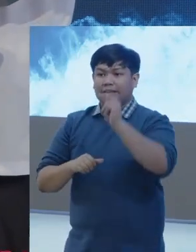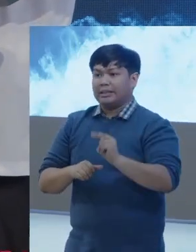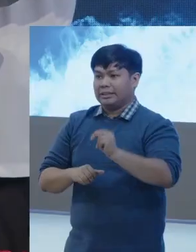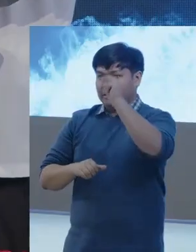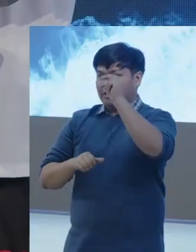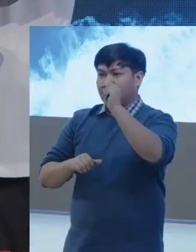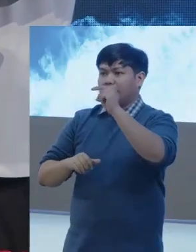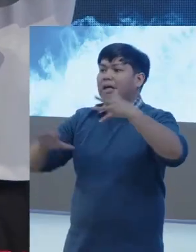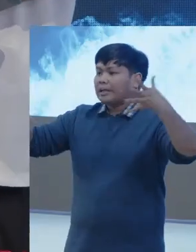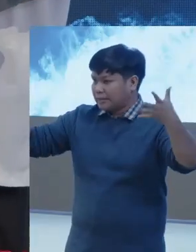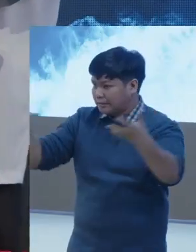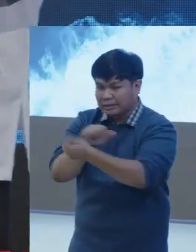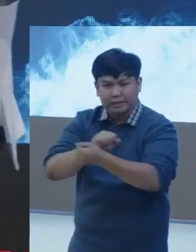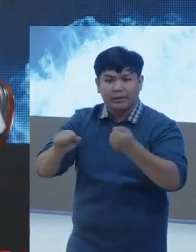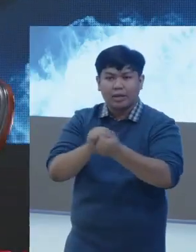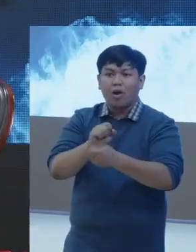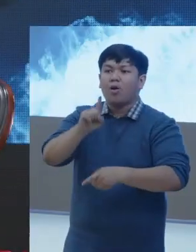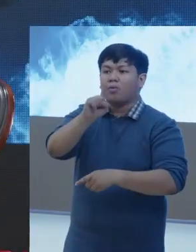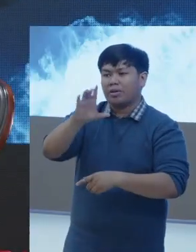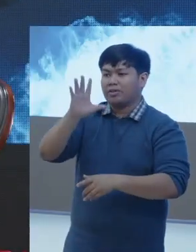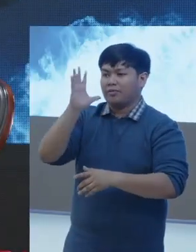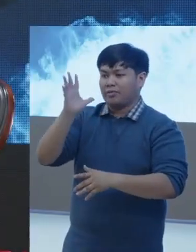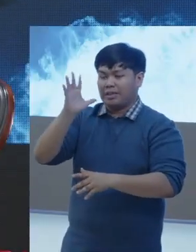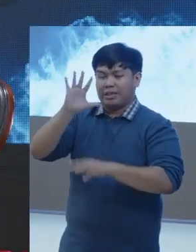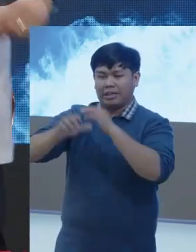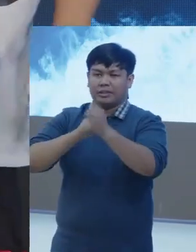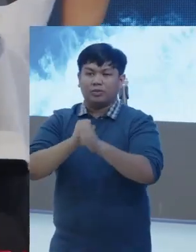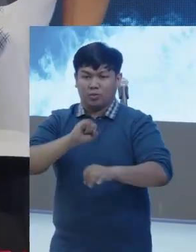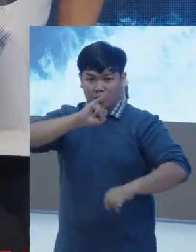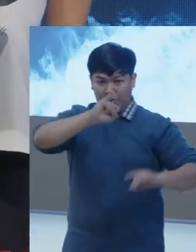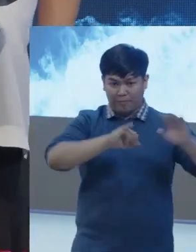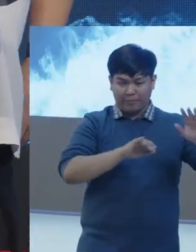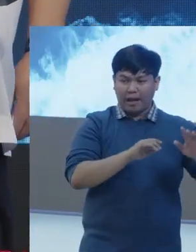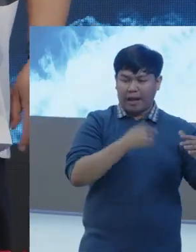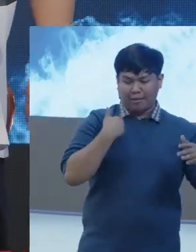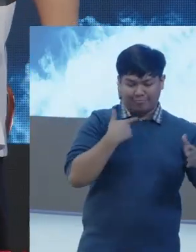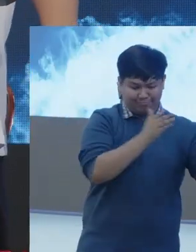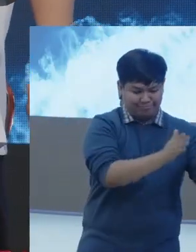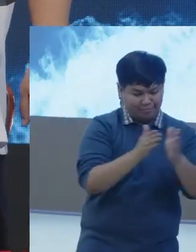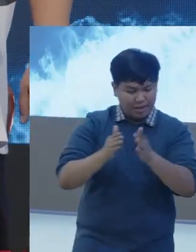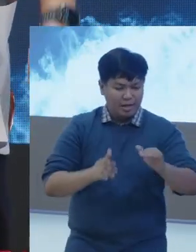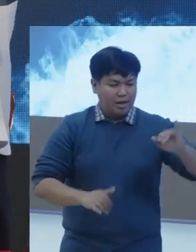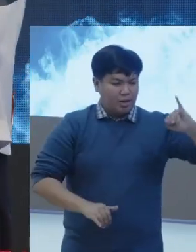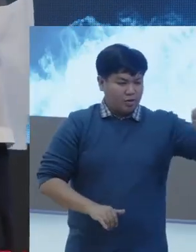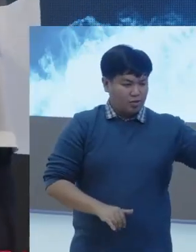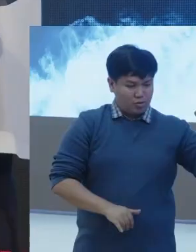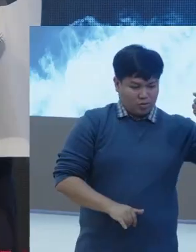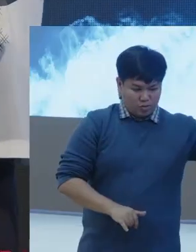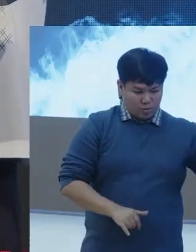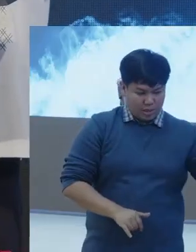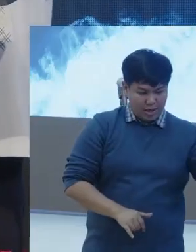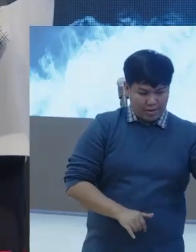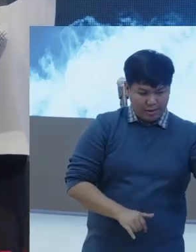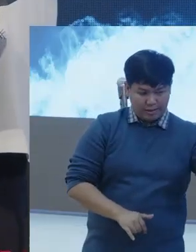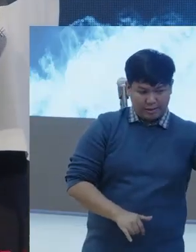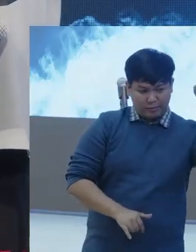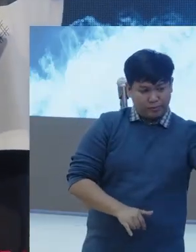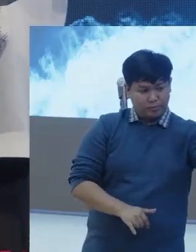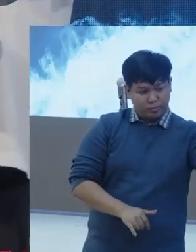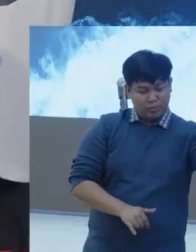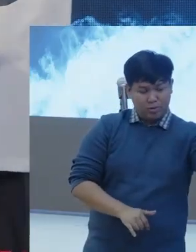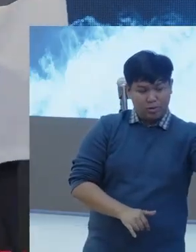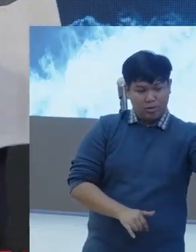Ang Nineveh po, nagtagal pa ng 150 years. Sila 40 years lang. Sila ay nilipol,